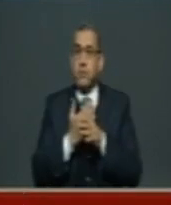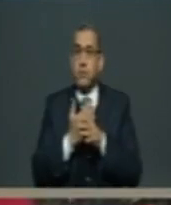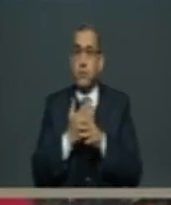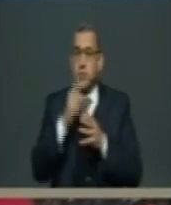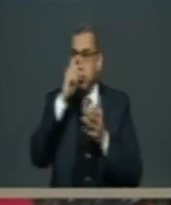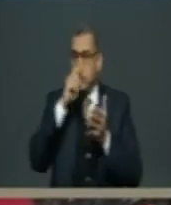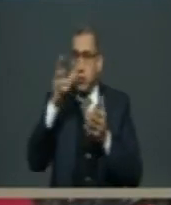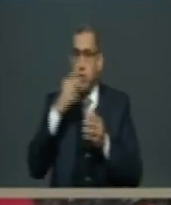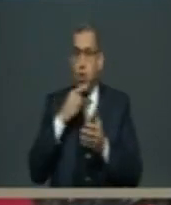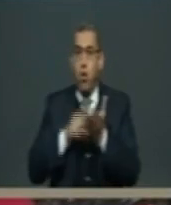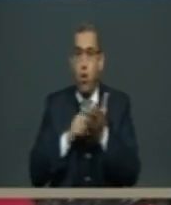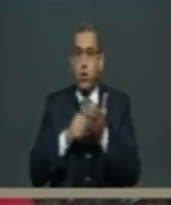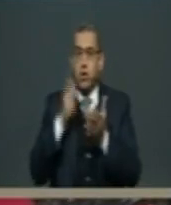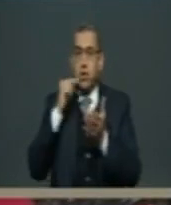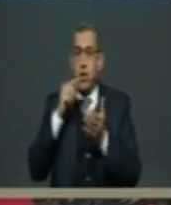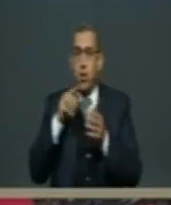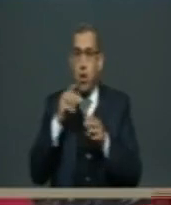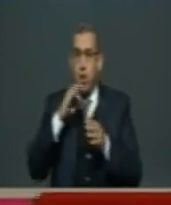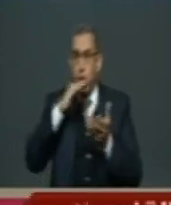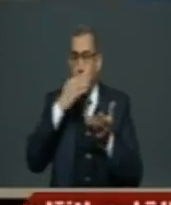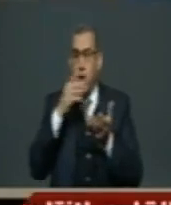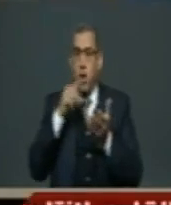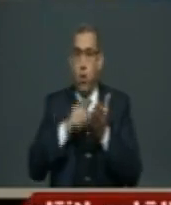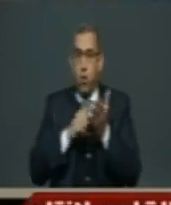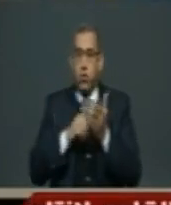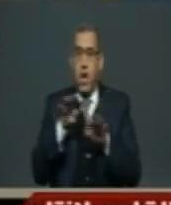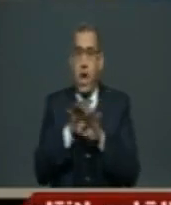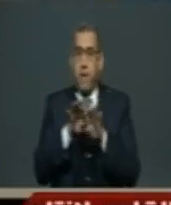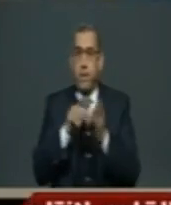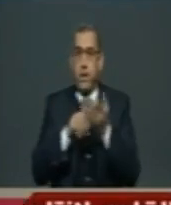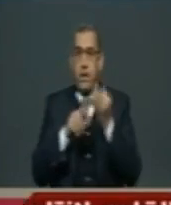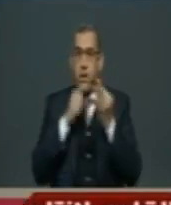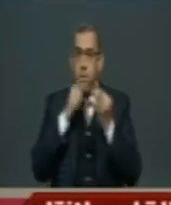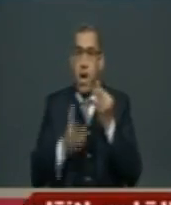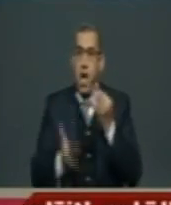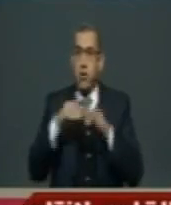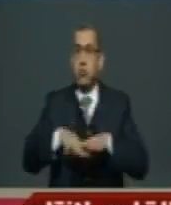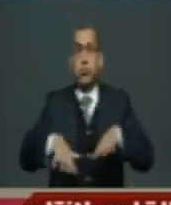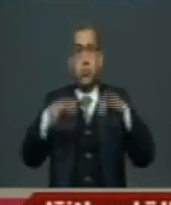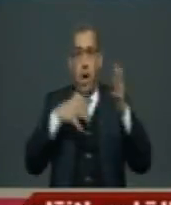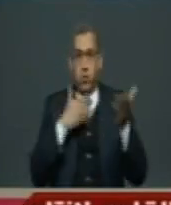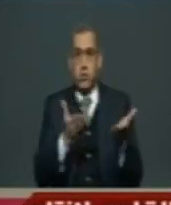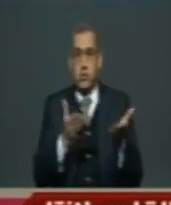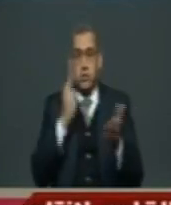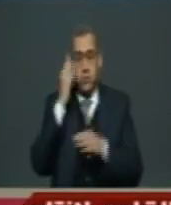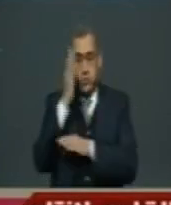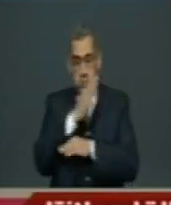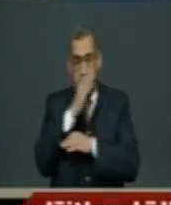والرز والقمح، مش كده يا دكتور علي؟ طبعا. بغض النظر عن خطه استخدامهم